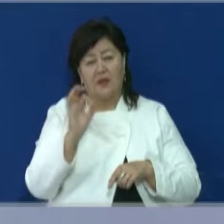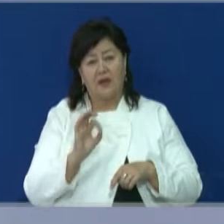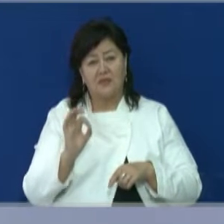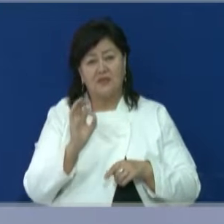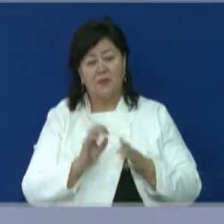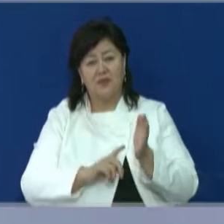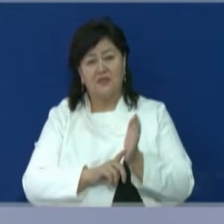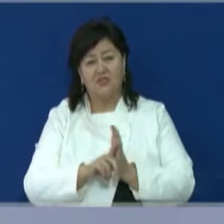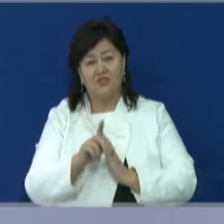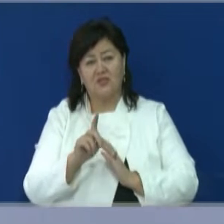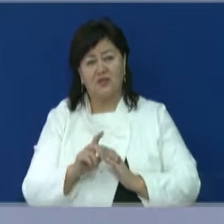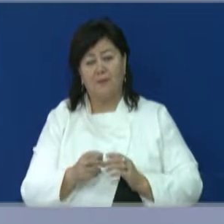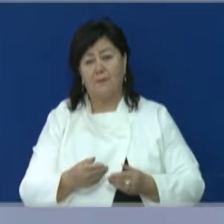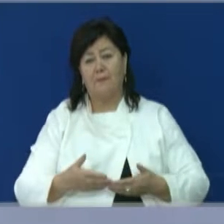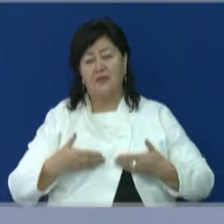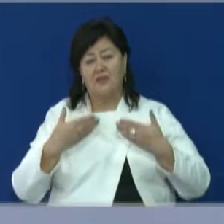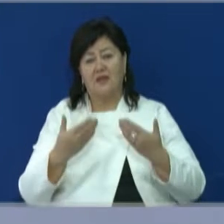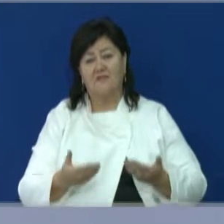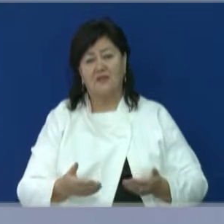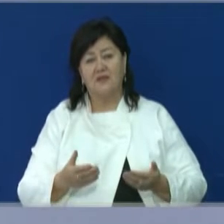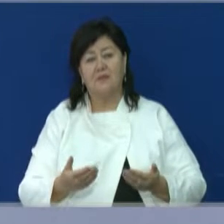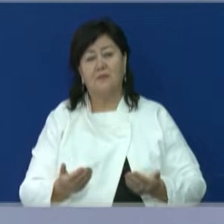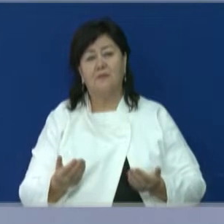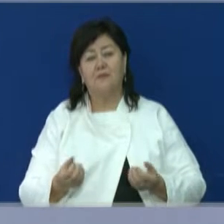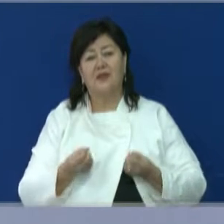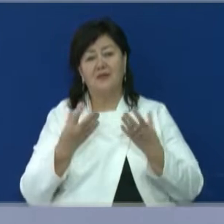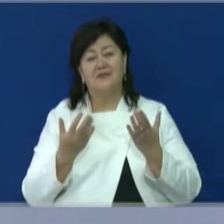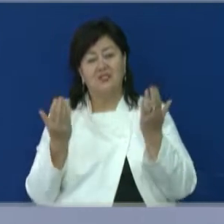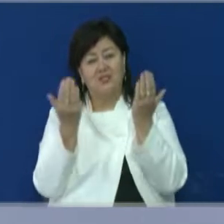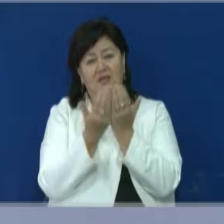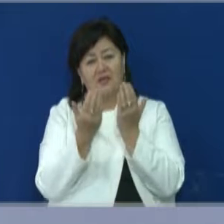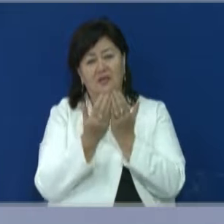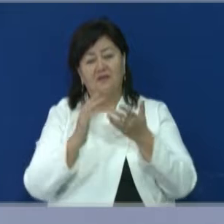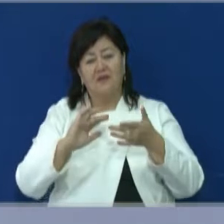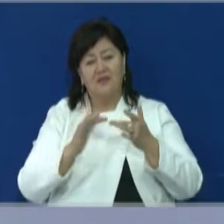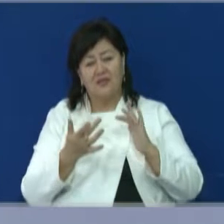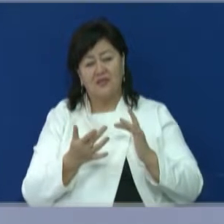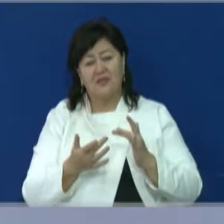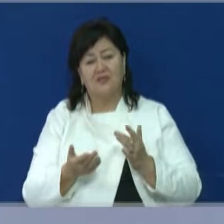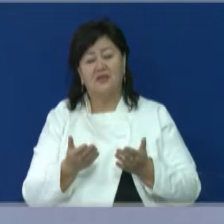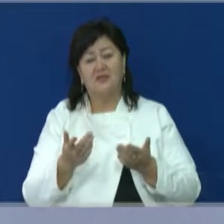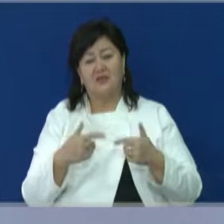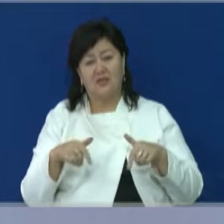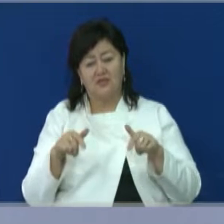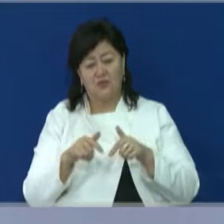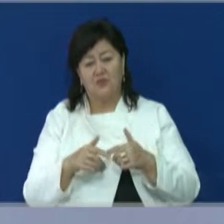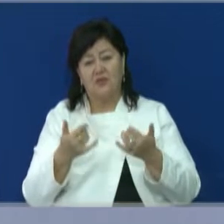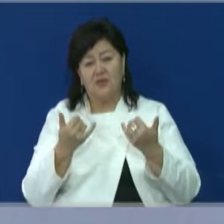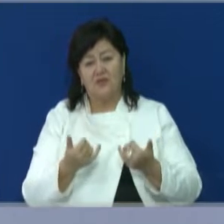басында құттықтау шаралары, мерекелік концерттер осы әлеуметтік желілерде барлығында ұйымдастырылып, қазіргі